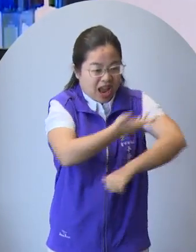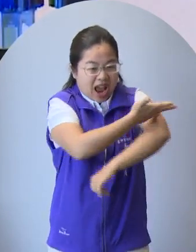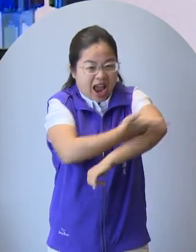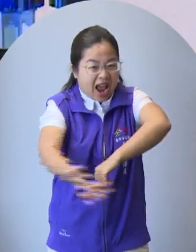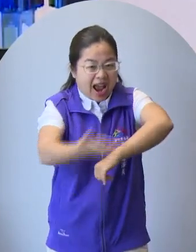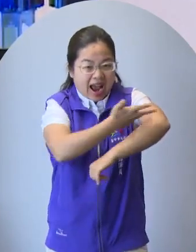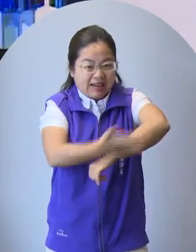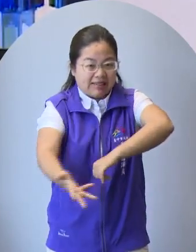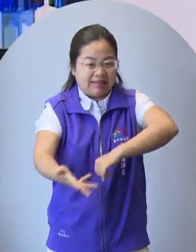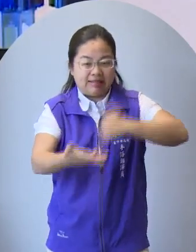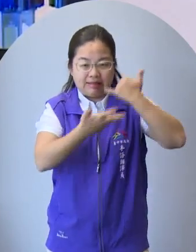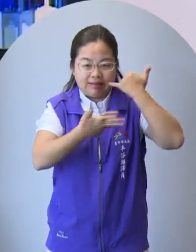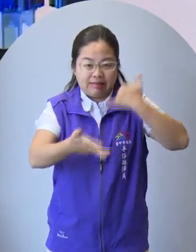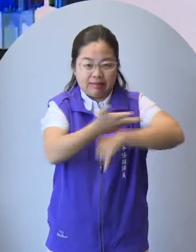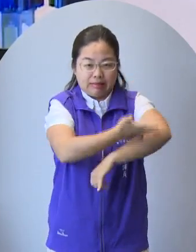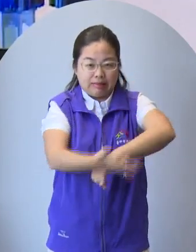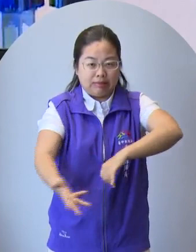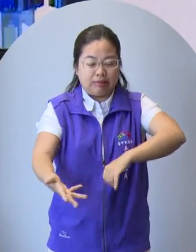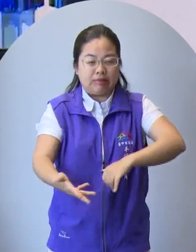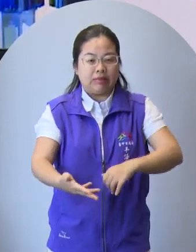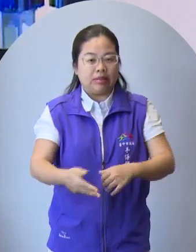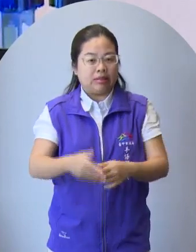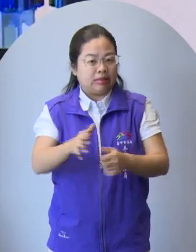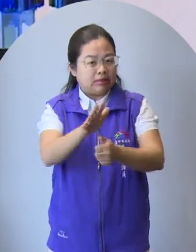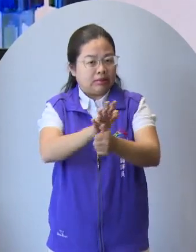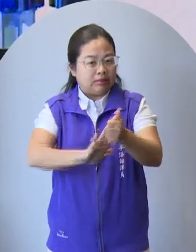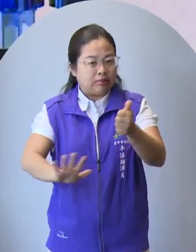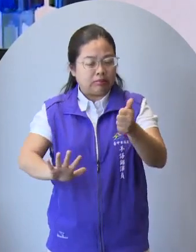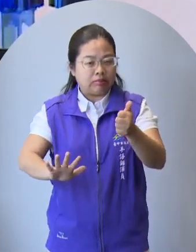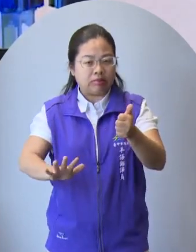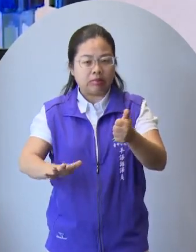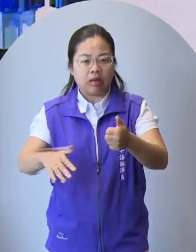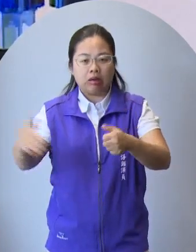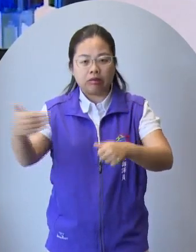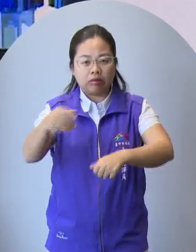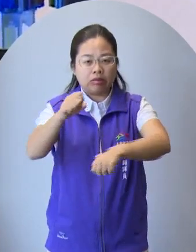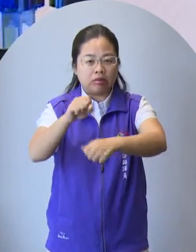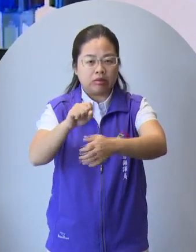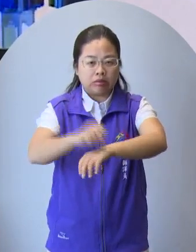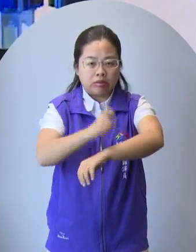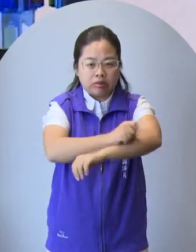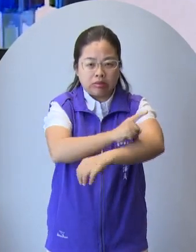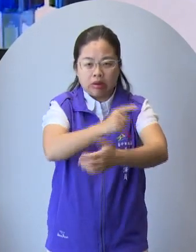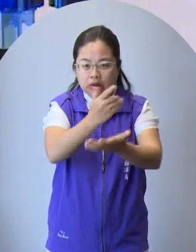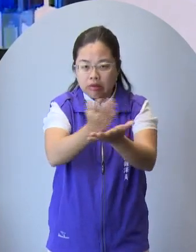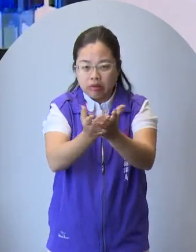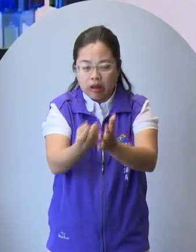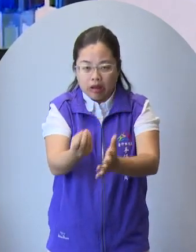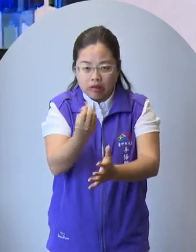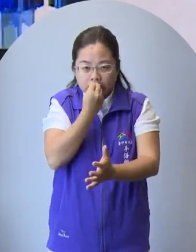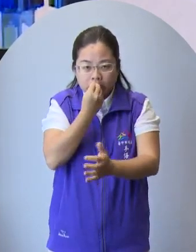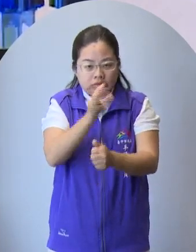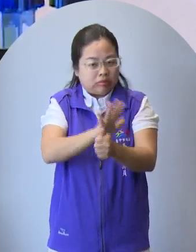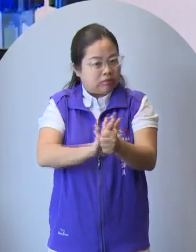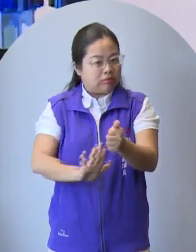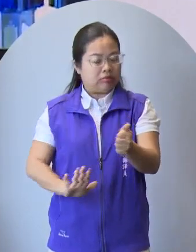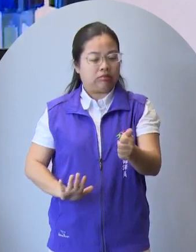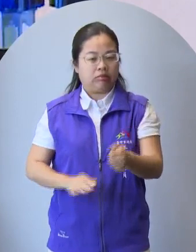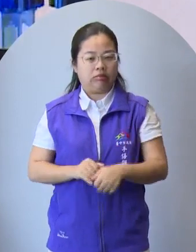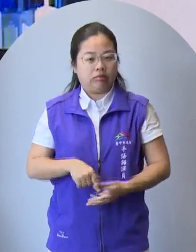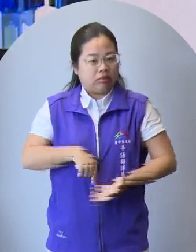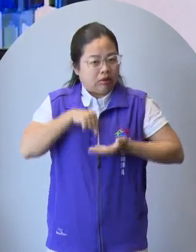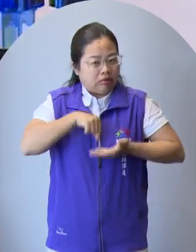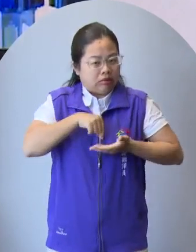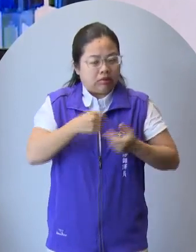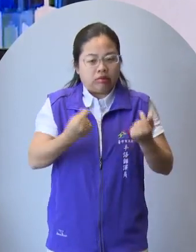那尤其担心影响到海产品、海洋产品的食安疑虑包括